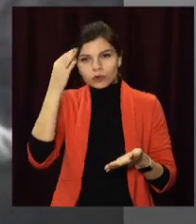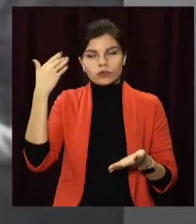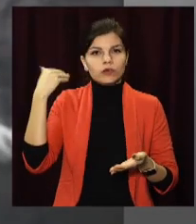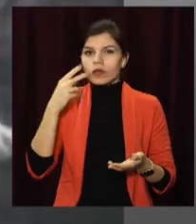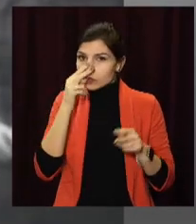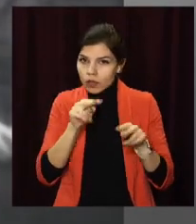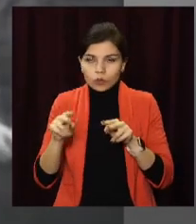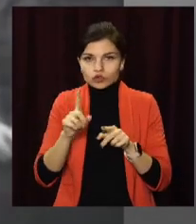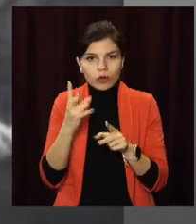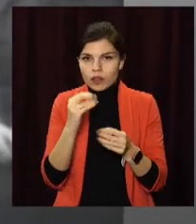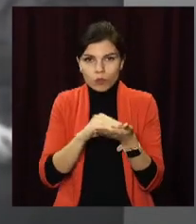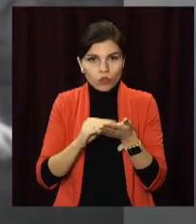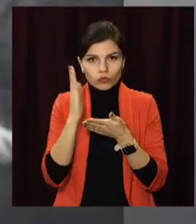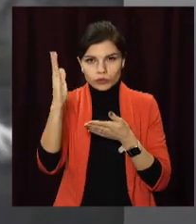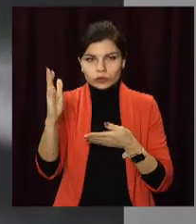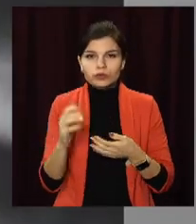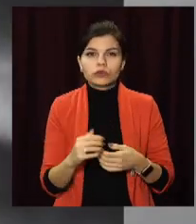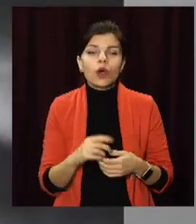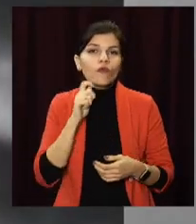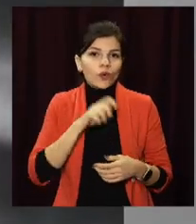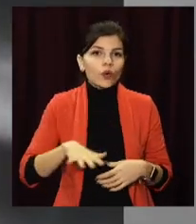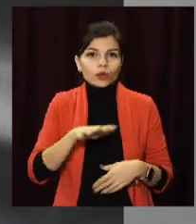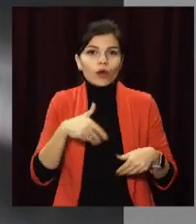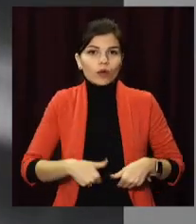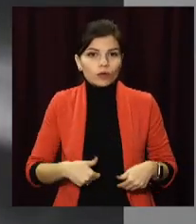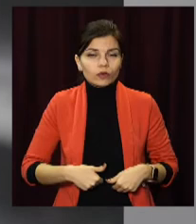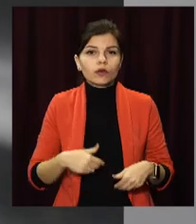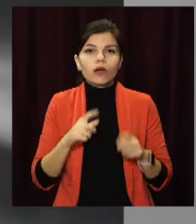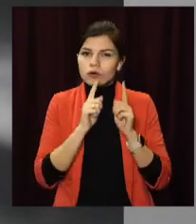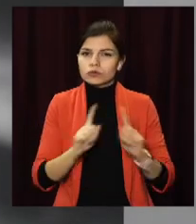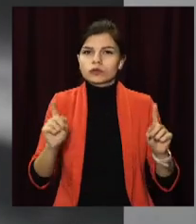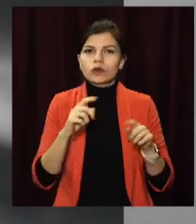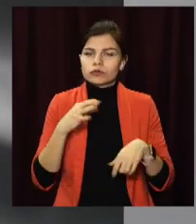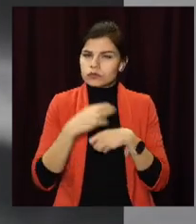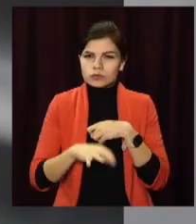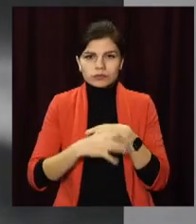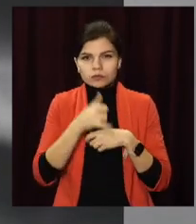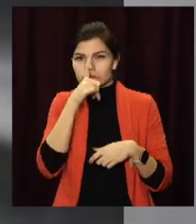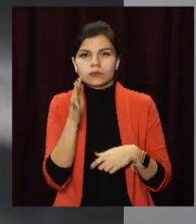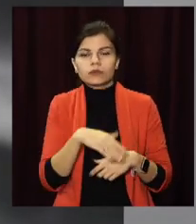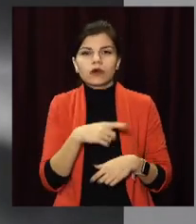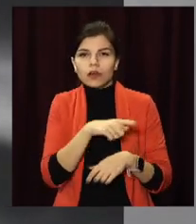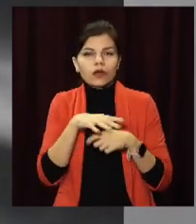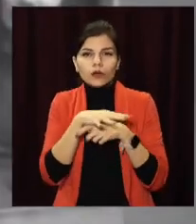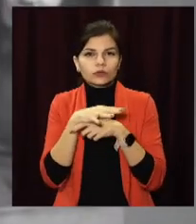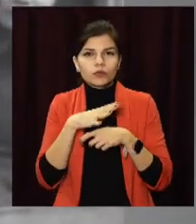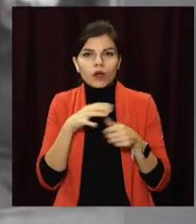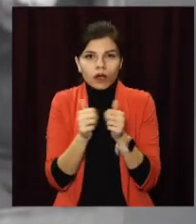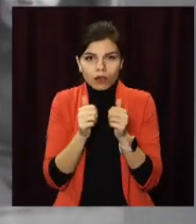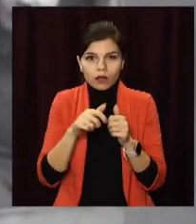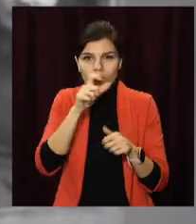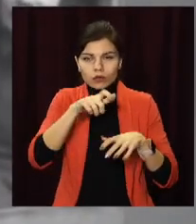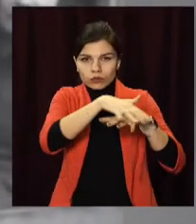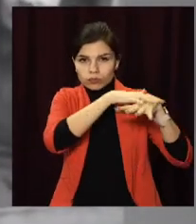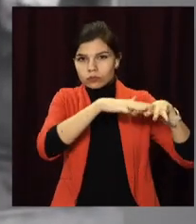тим, щоб вони не повторилися в майбутньому. В Україні Голокост вирізнявся особливою жорстокістю. Розстріли відбувалися поруч із